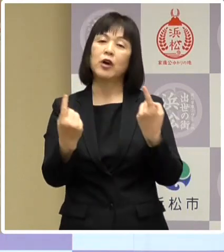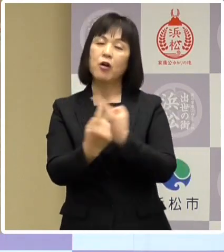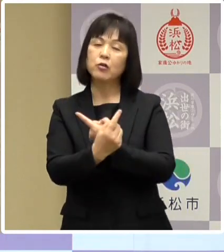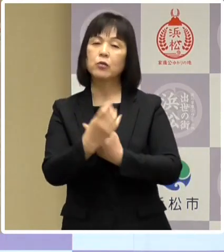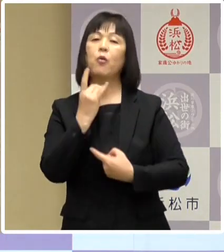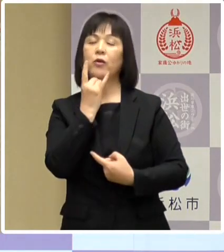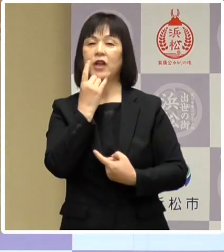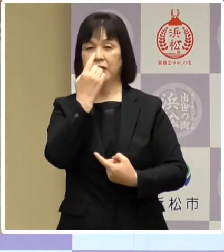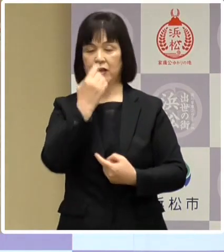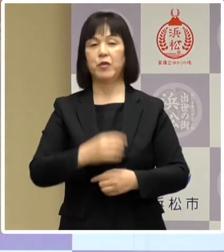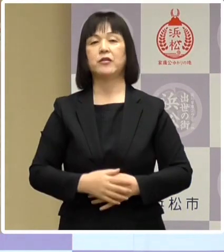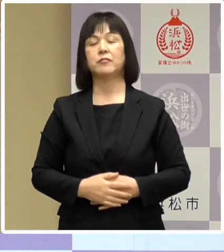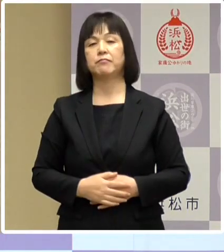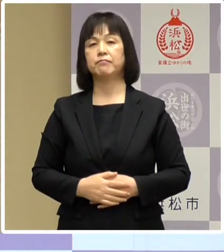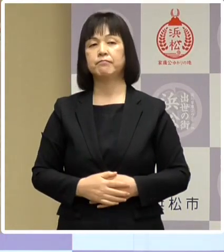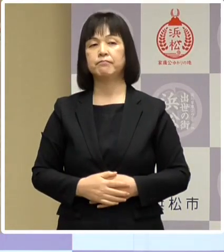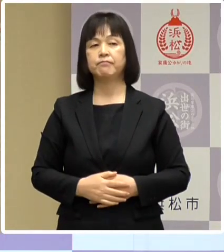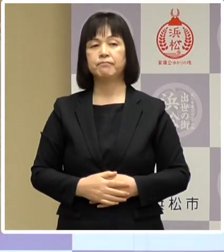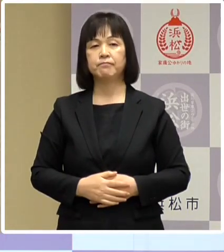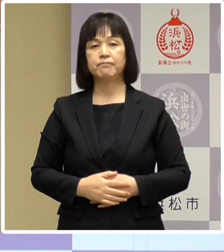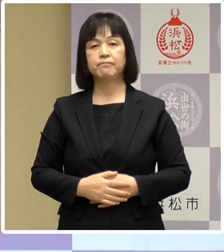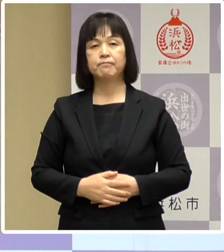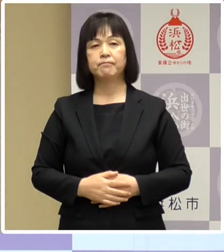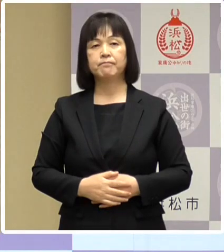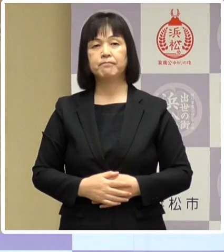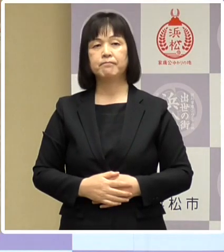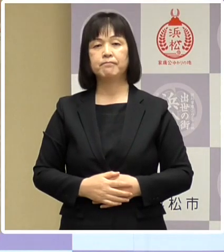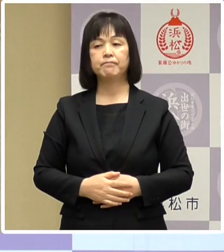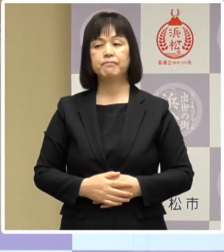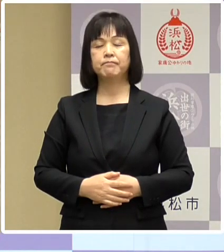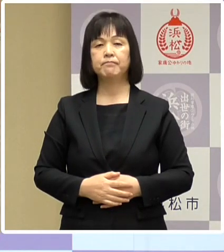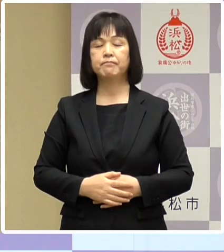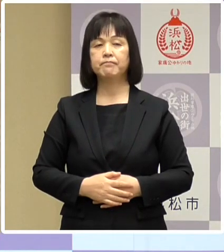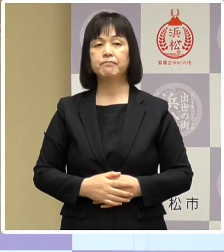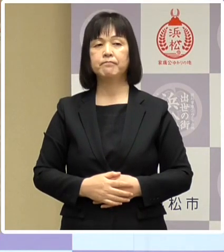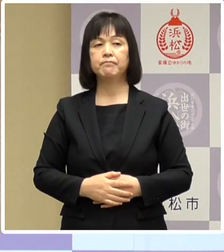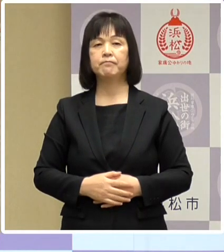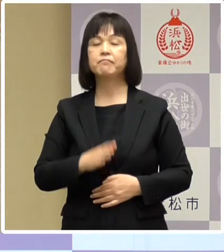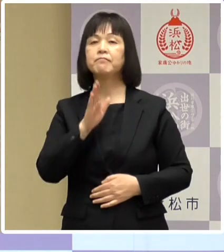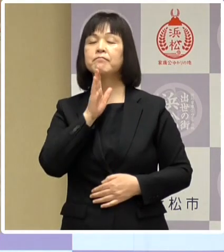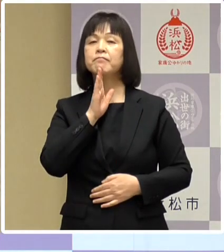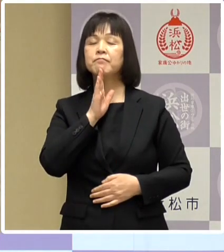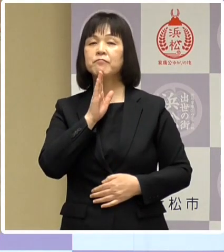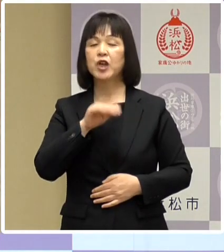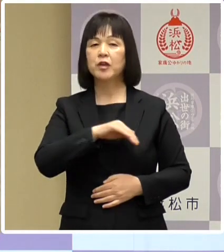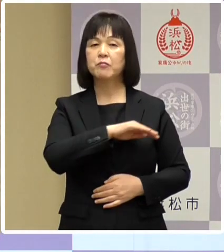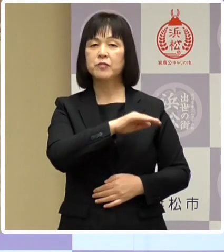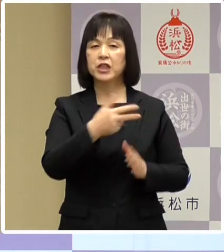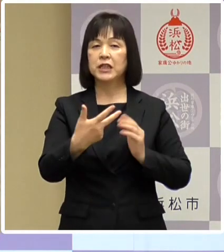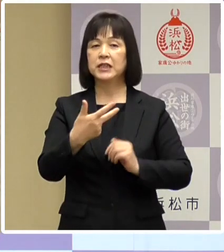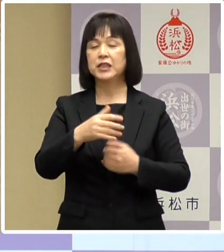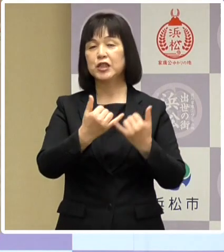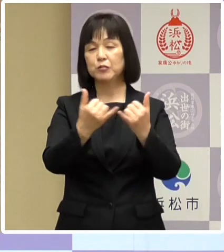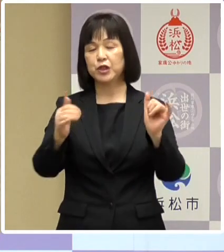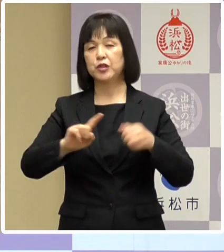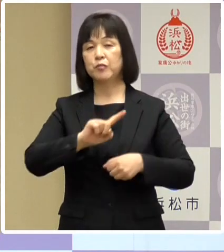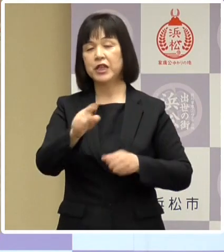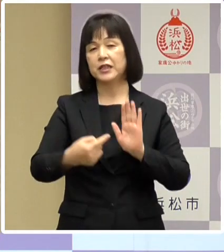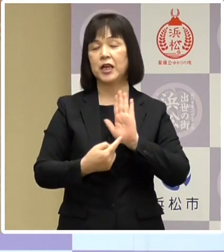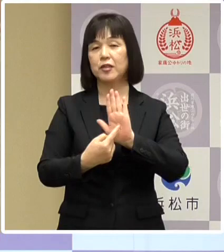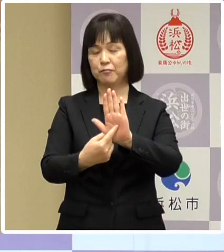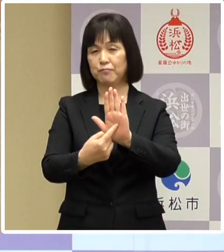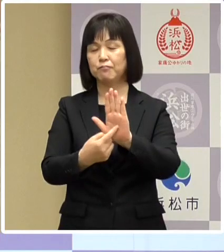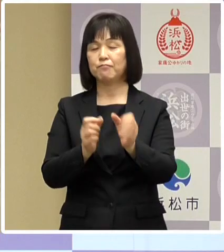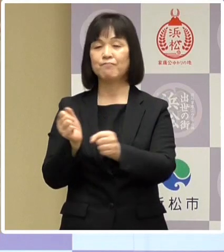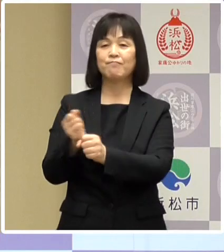。 この間実際市民に訴える、誰かの候補を応援するという